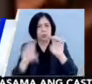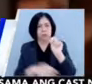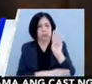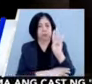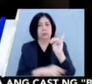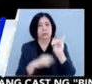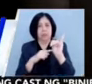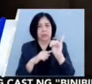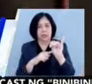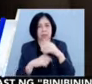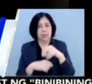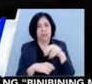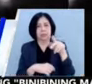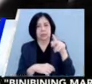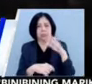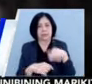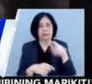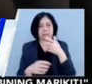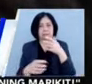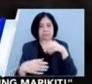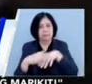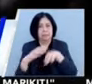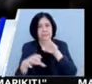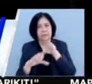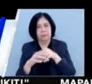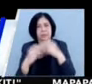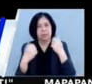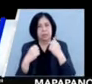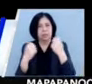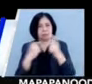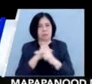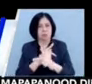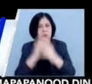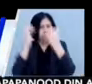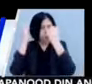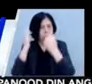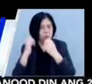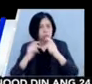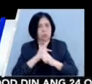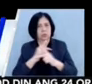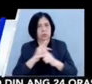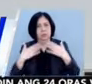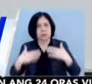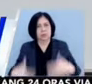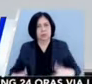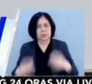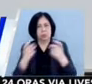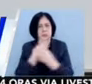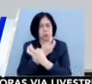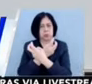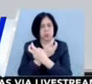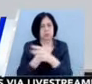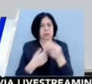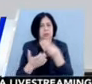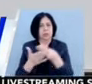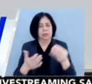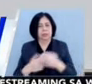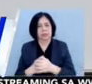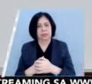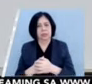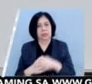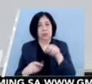PNRI na sumabak sa operasyon, nakasuot pa ng protective suit para proteksyon laban sa radioactive material. Ang DU ay maaring gamitin